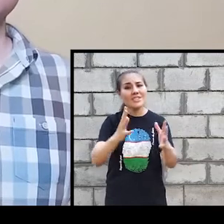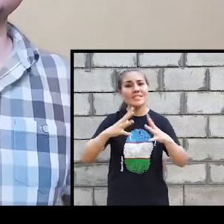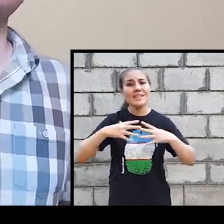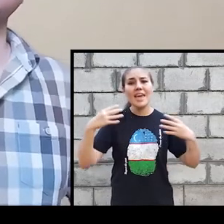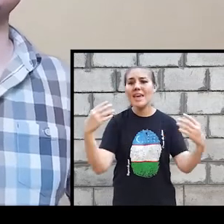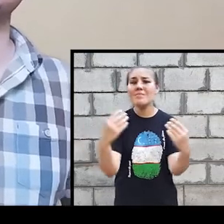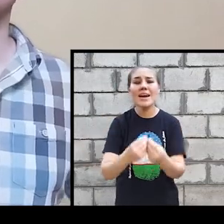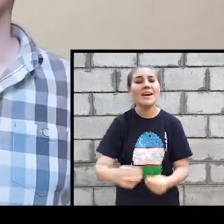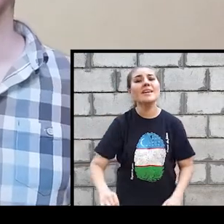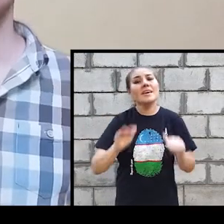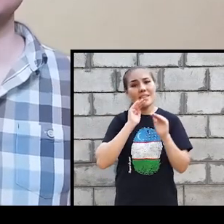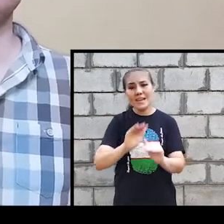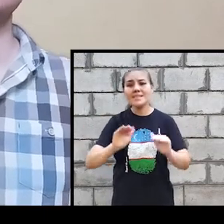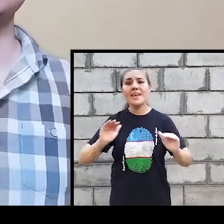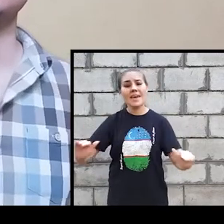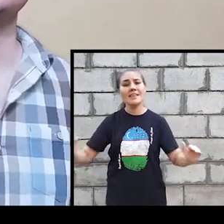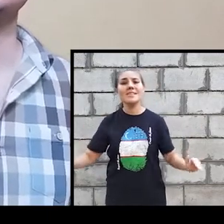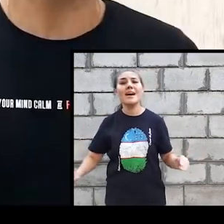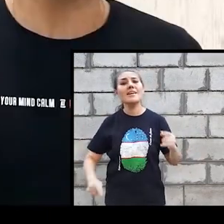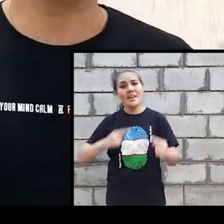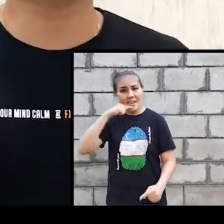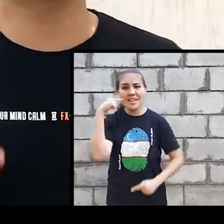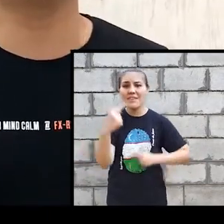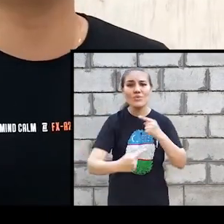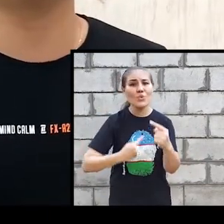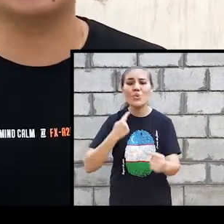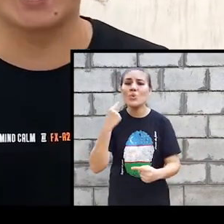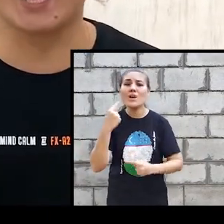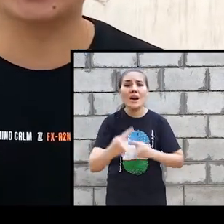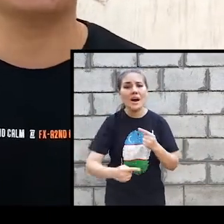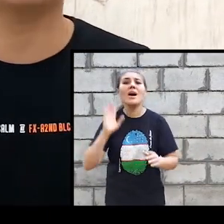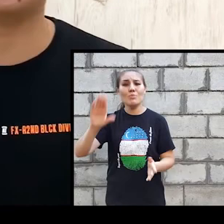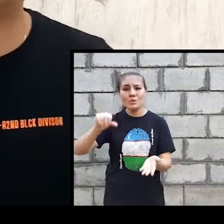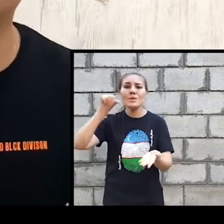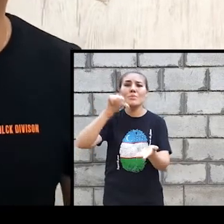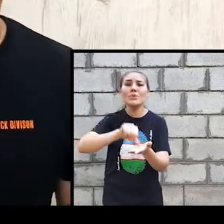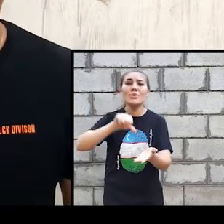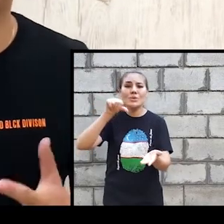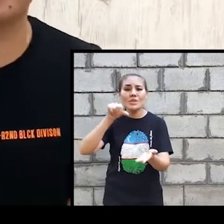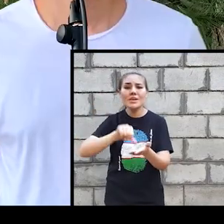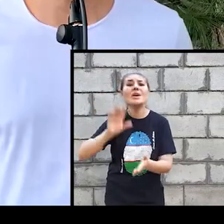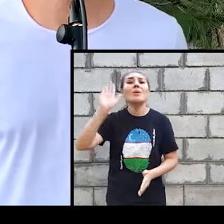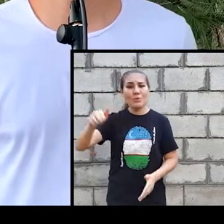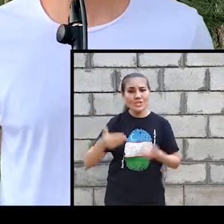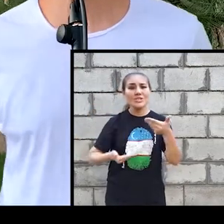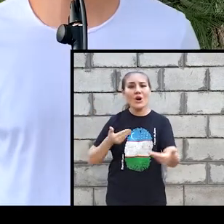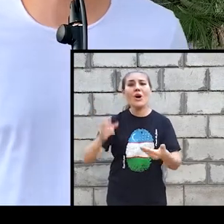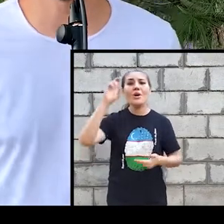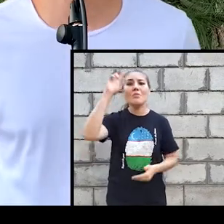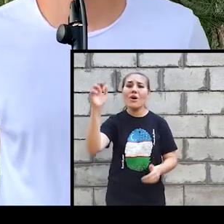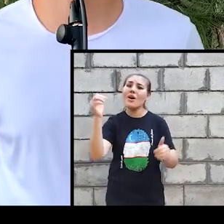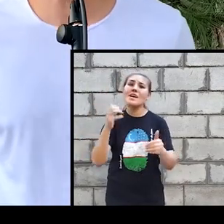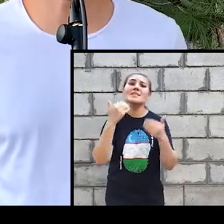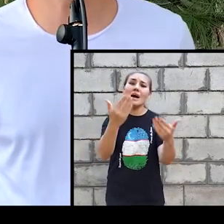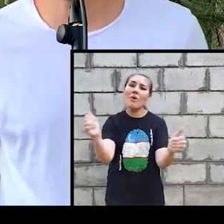наших семьях и на детях, и на внуках пусть пребудет. Пусть идет